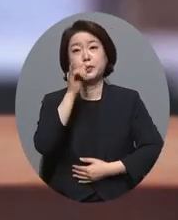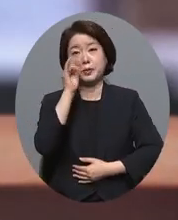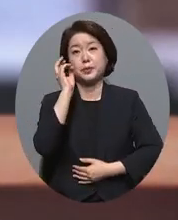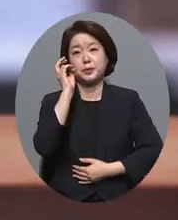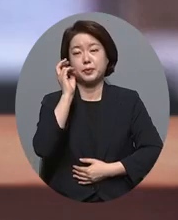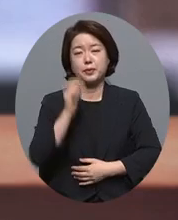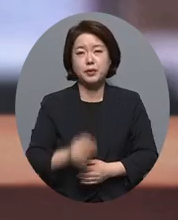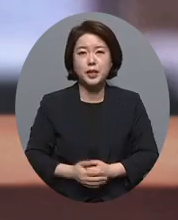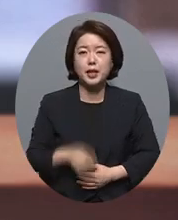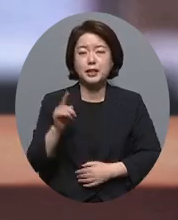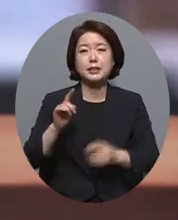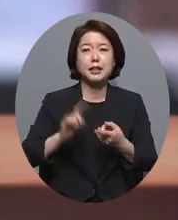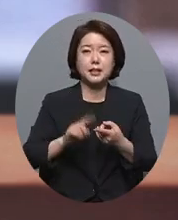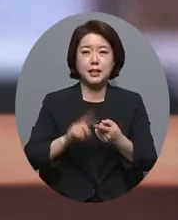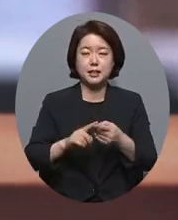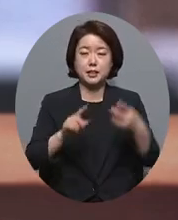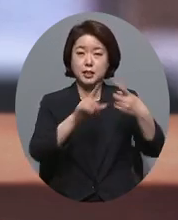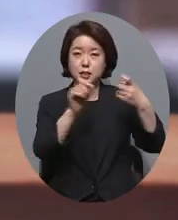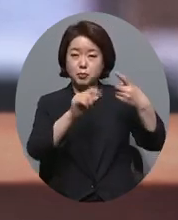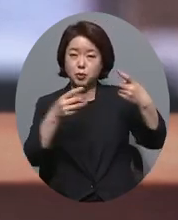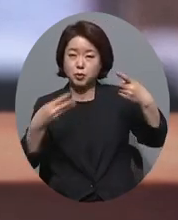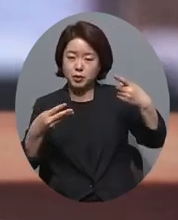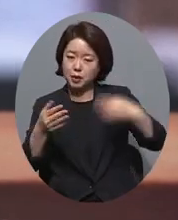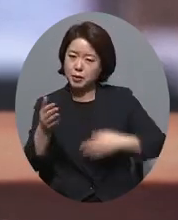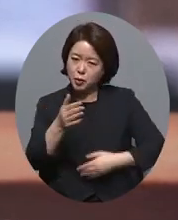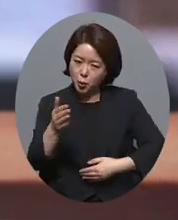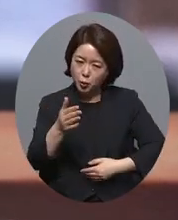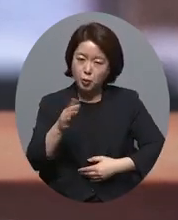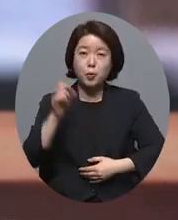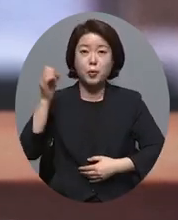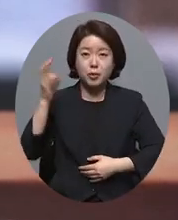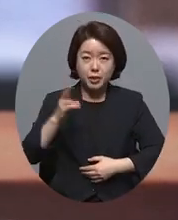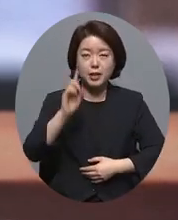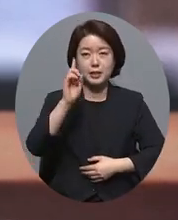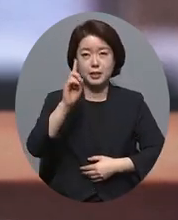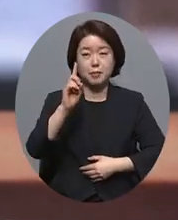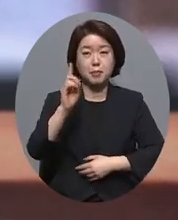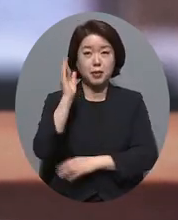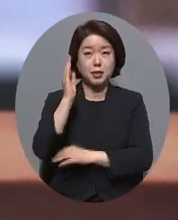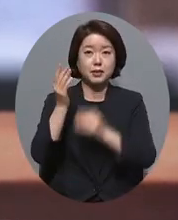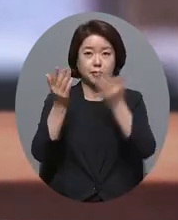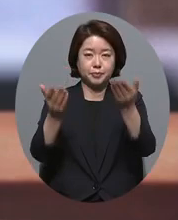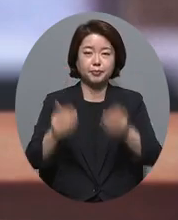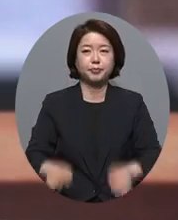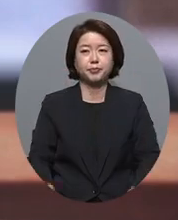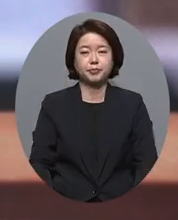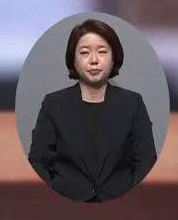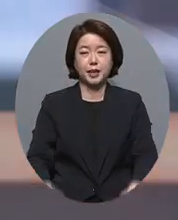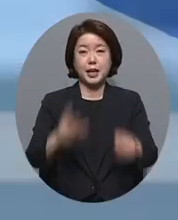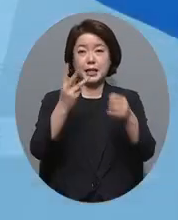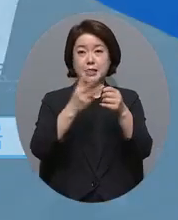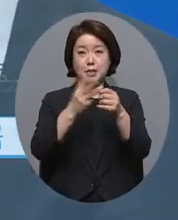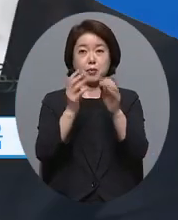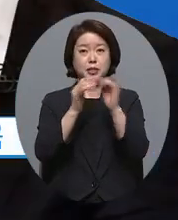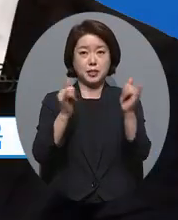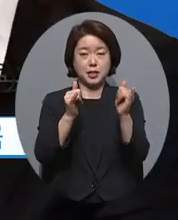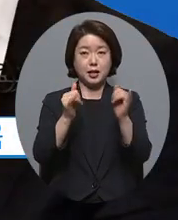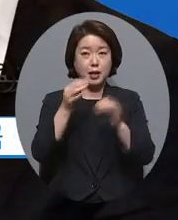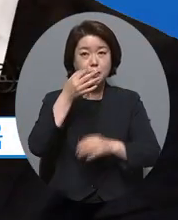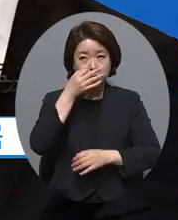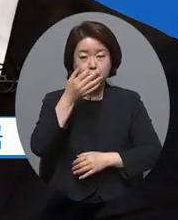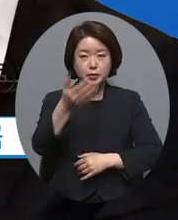그때 돼서 11월 3일 즈음되서 그건 다시 한번 저희가 얘기를 해보도록 하겠습니다 세 번째 인물 만나보겠습니다